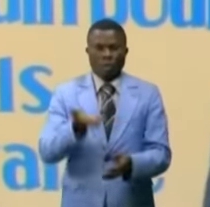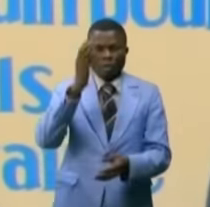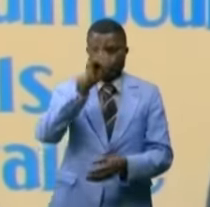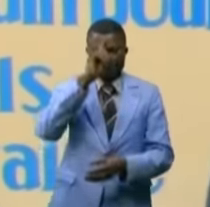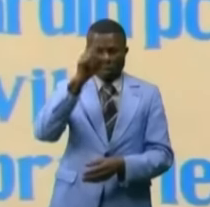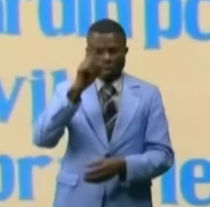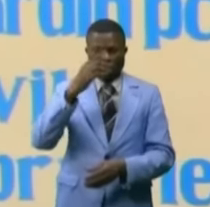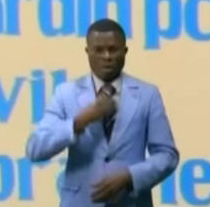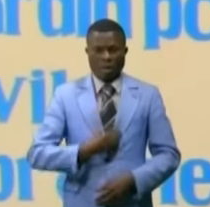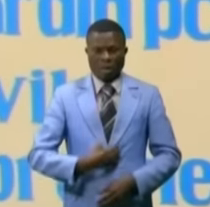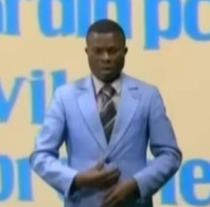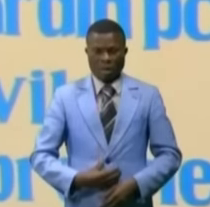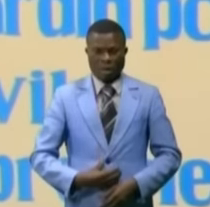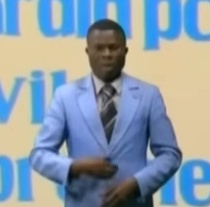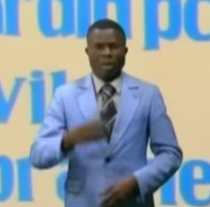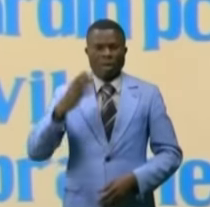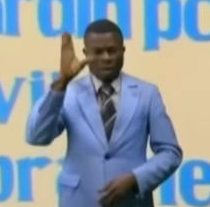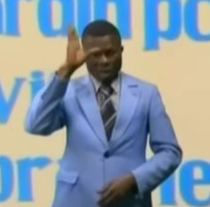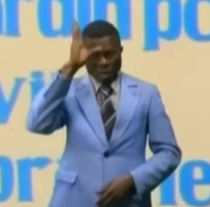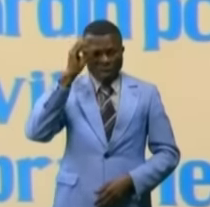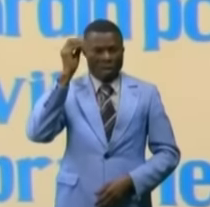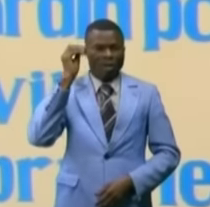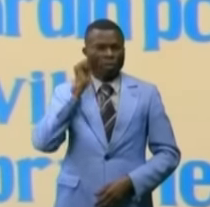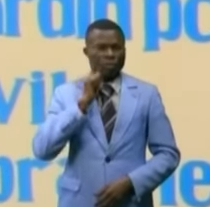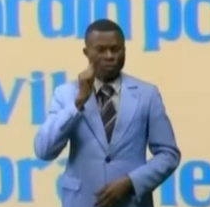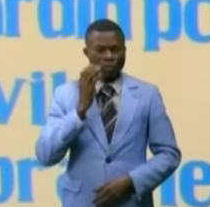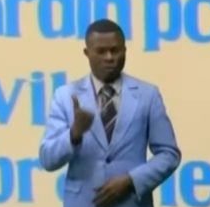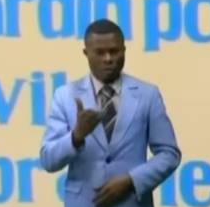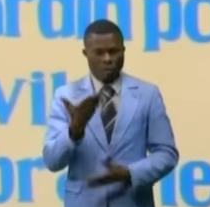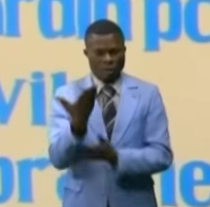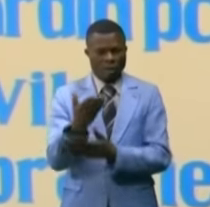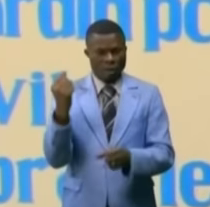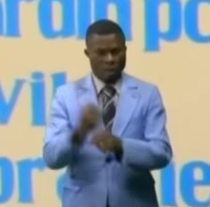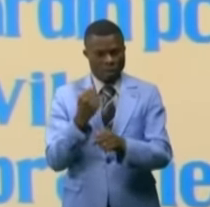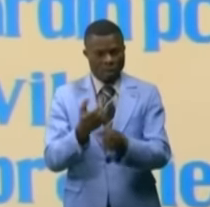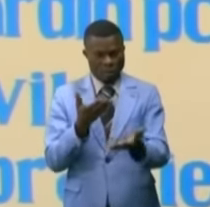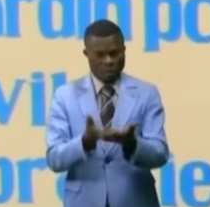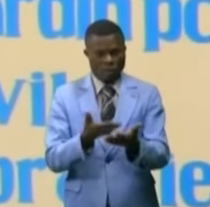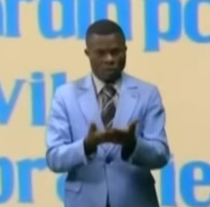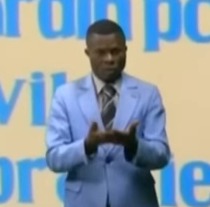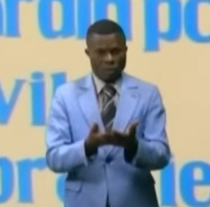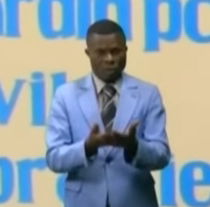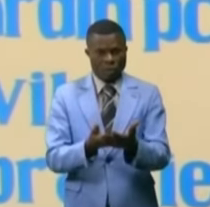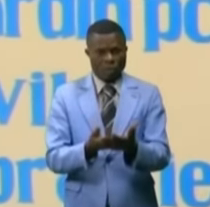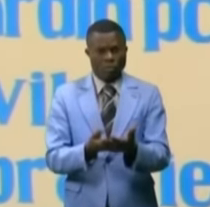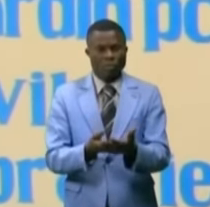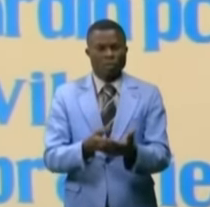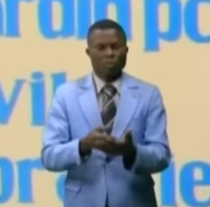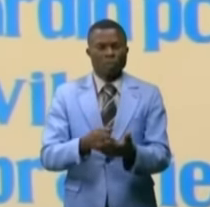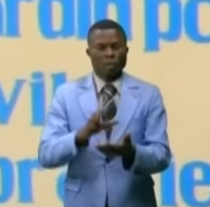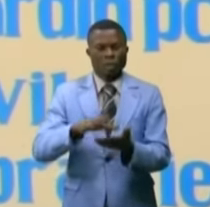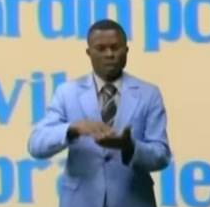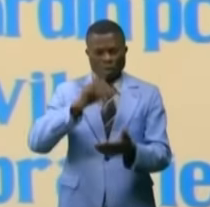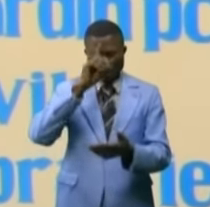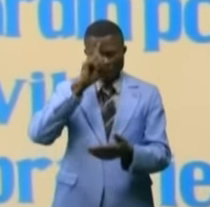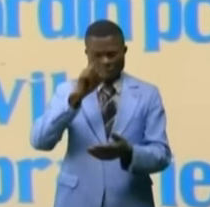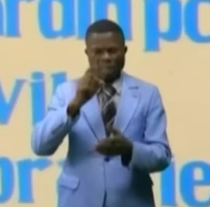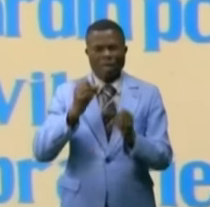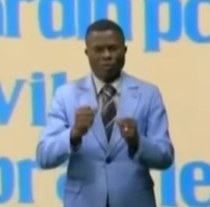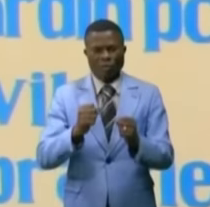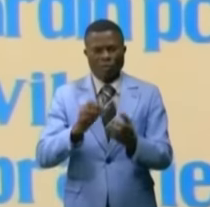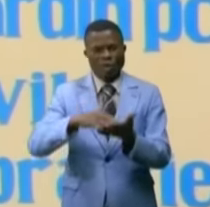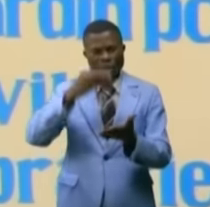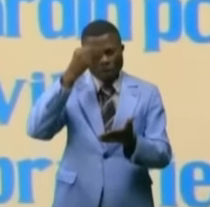en général. Les avocates seront appelées à intervenir. Qu'elle soit suffisamment outillée sur